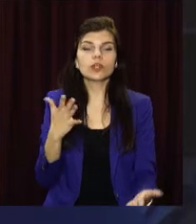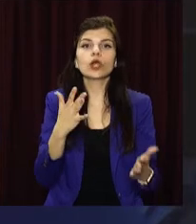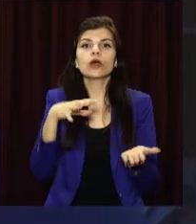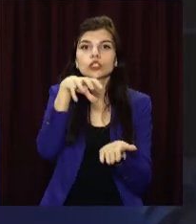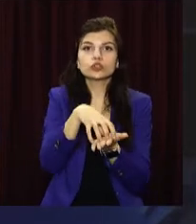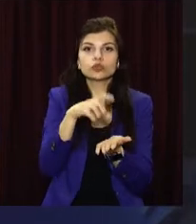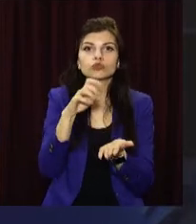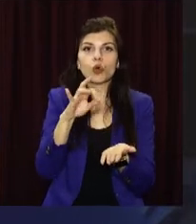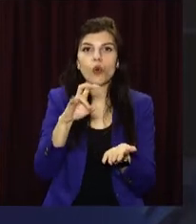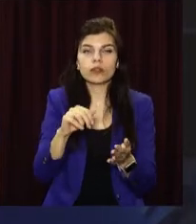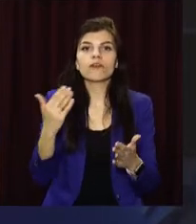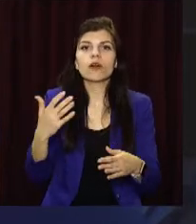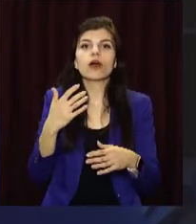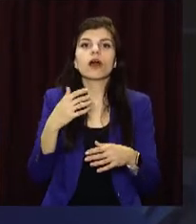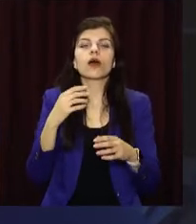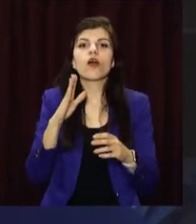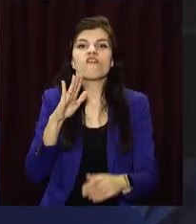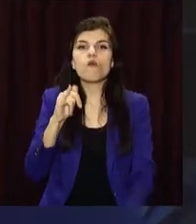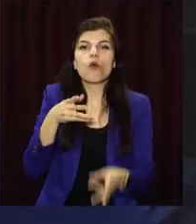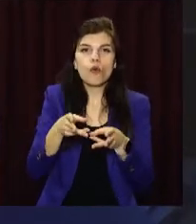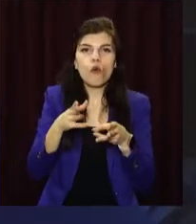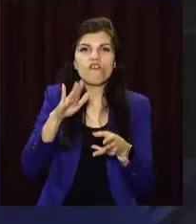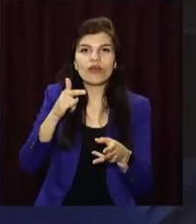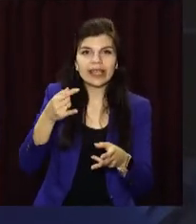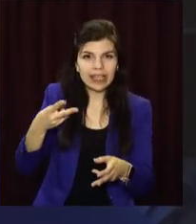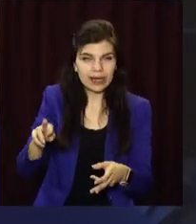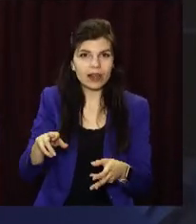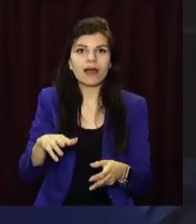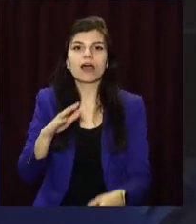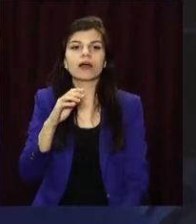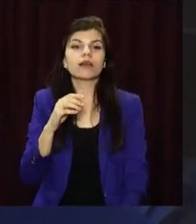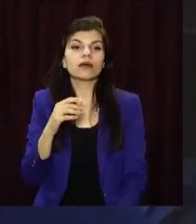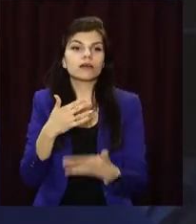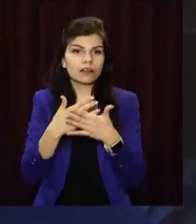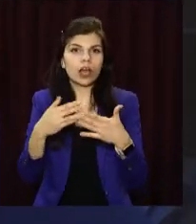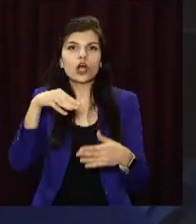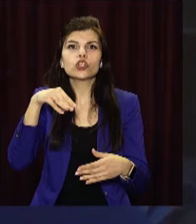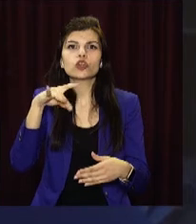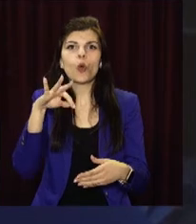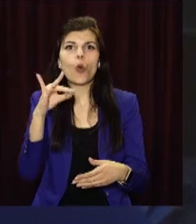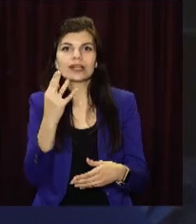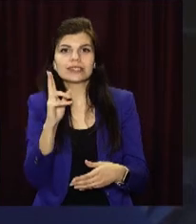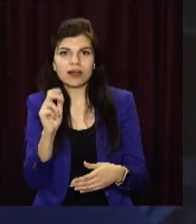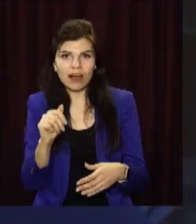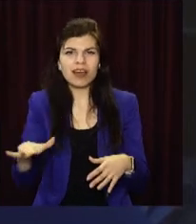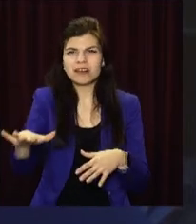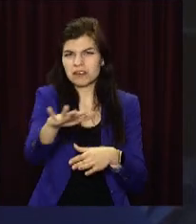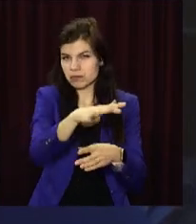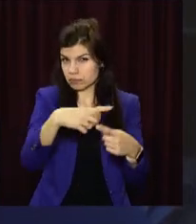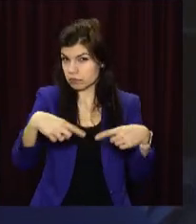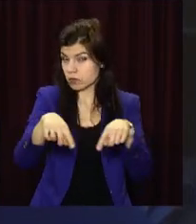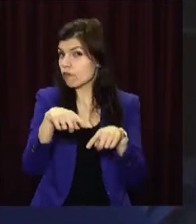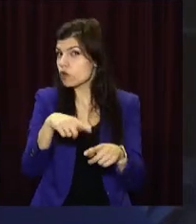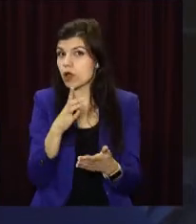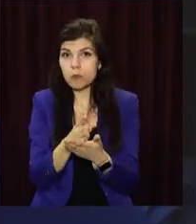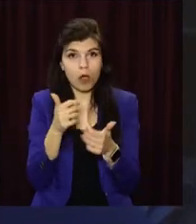зоні діяльності Павлоградвугілля, Богданівська, Верківська громада, Троїцька громада. Вони на сьогоднішній день мають